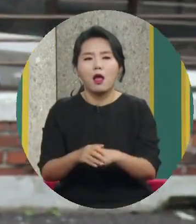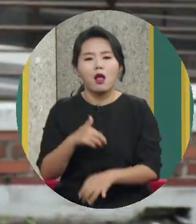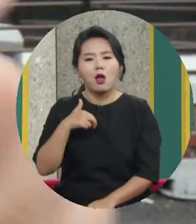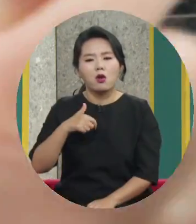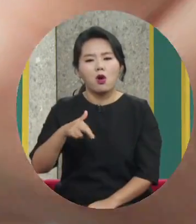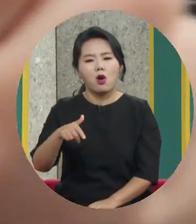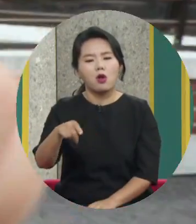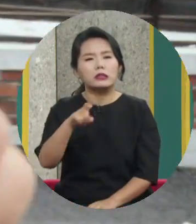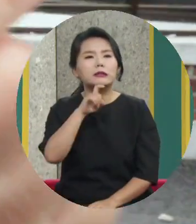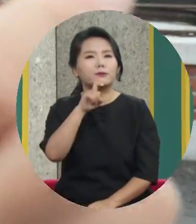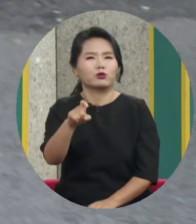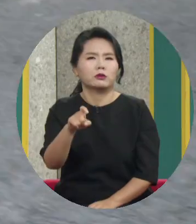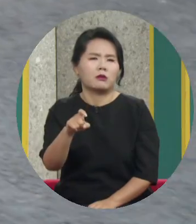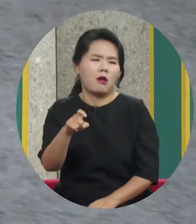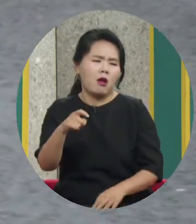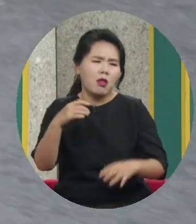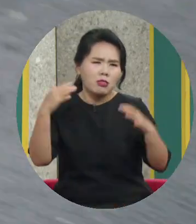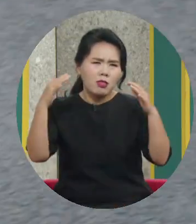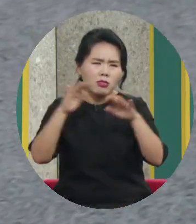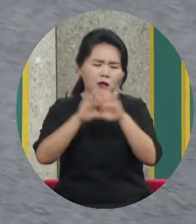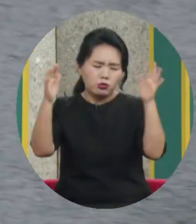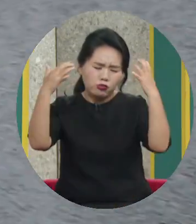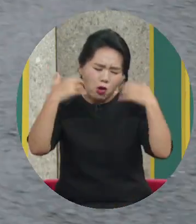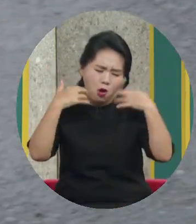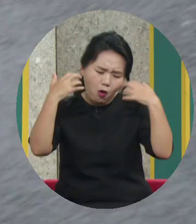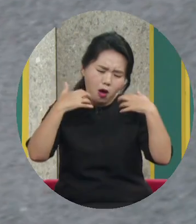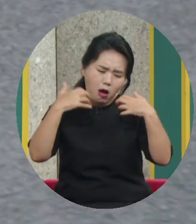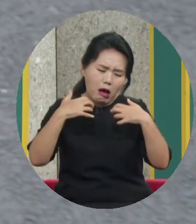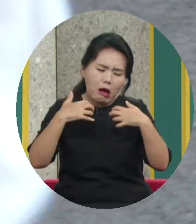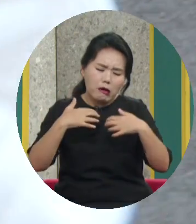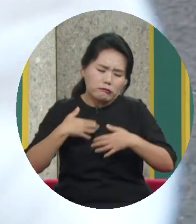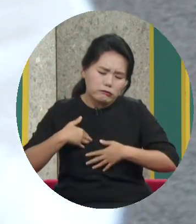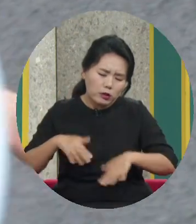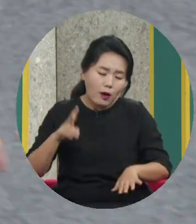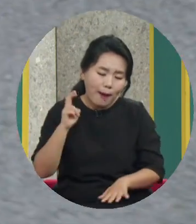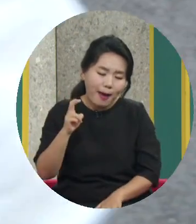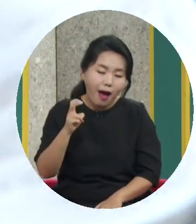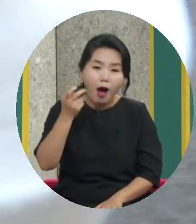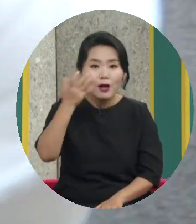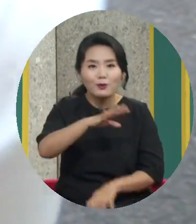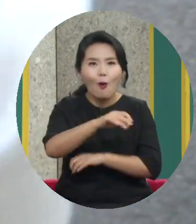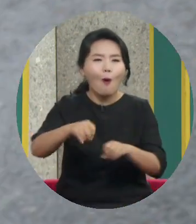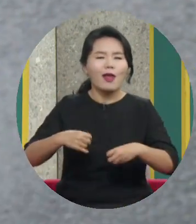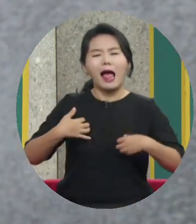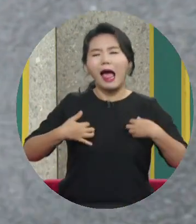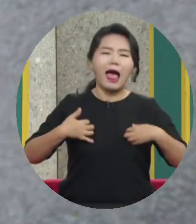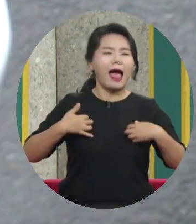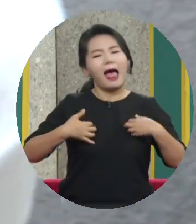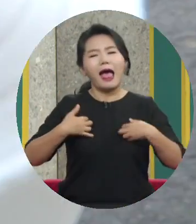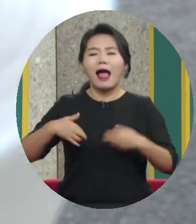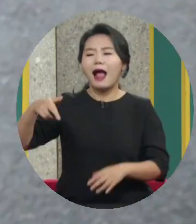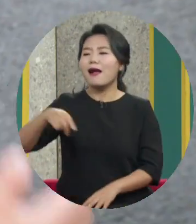거리, 푹푹 찌는 날씨 탓에 지칠 법도 한데 마냥 신이 났습니다.